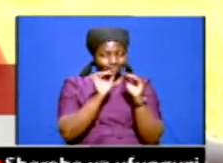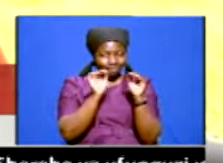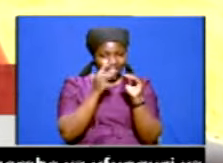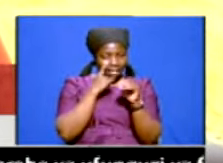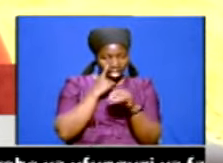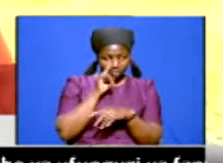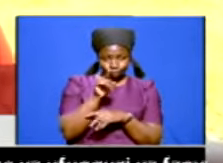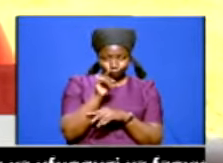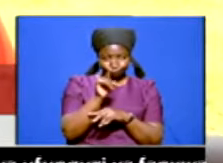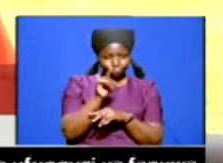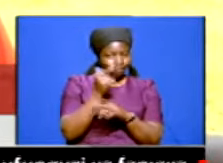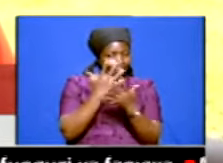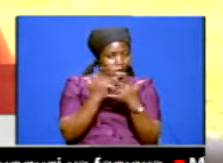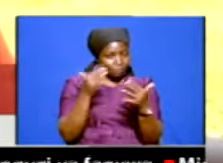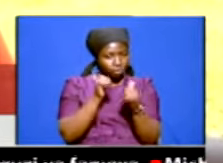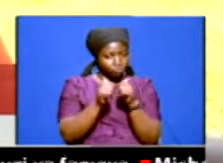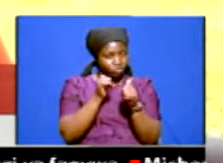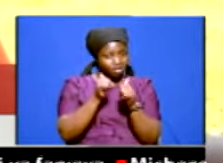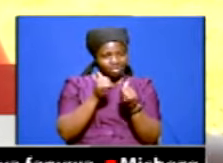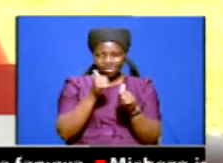kwa kieneni kwako.